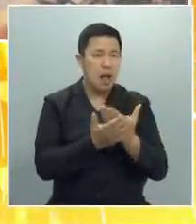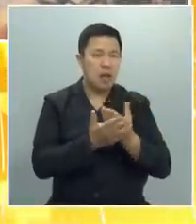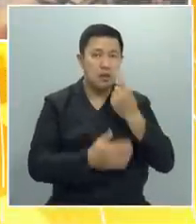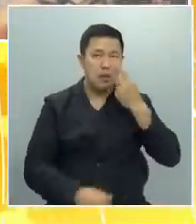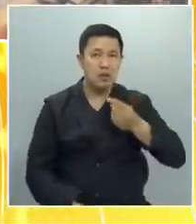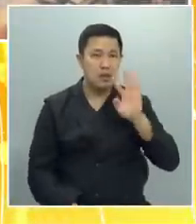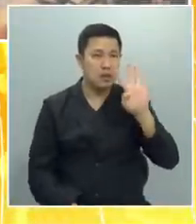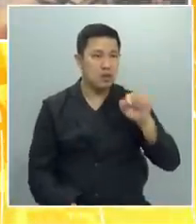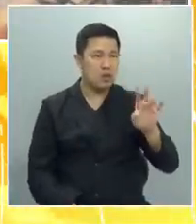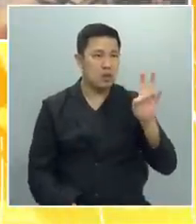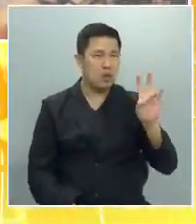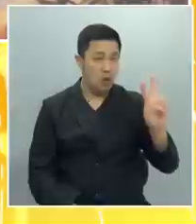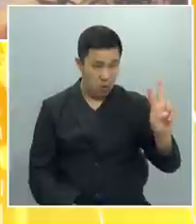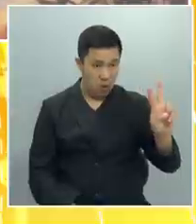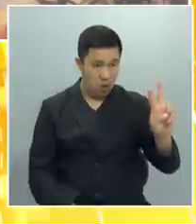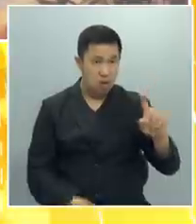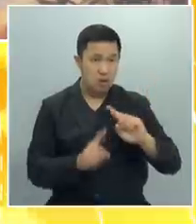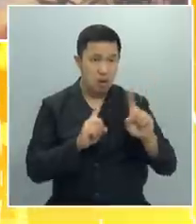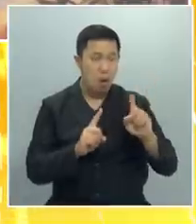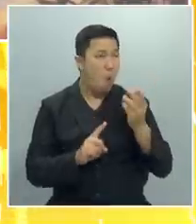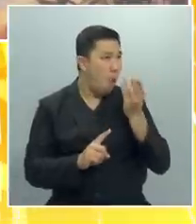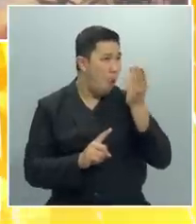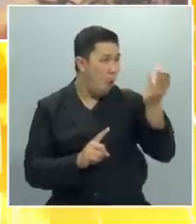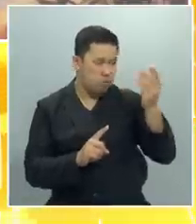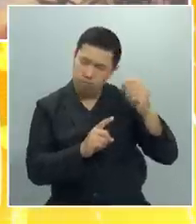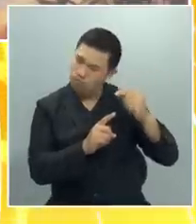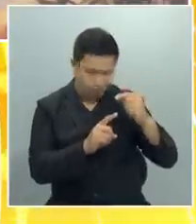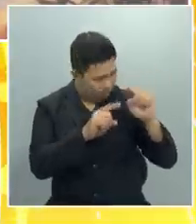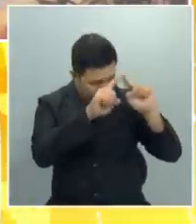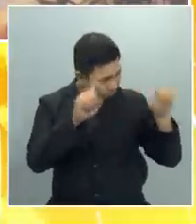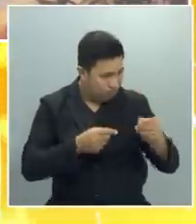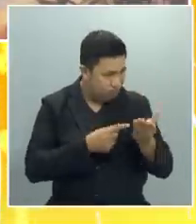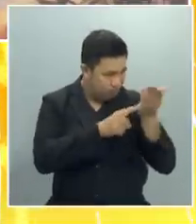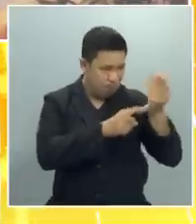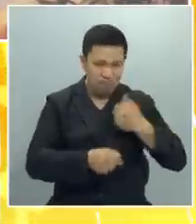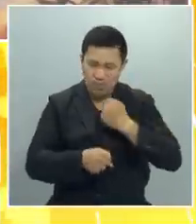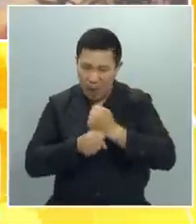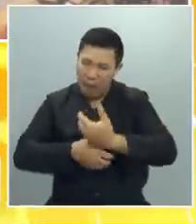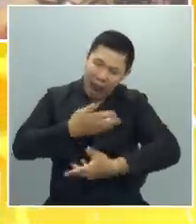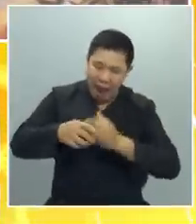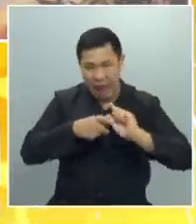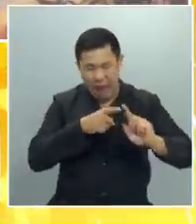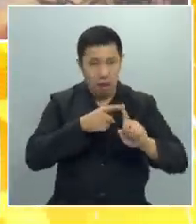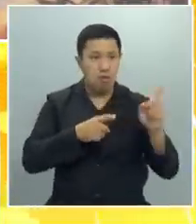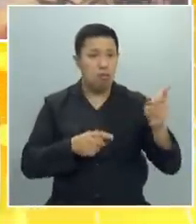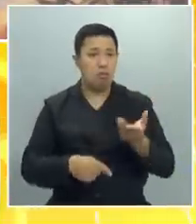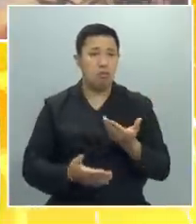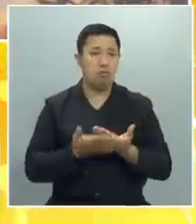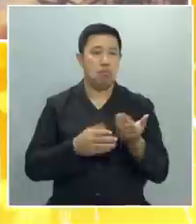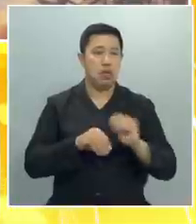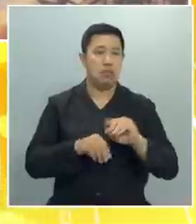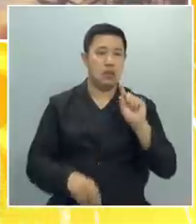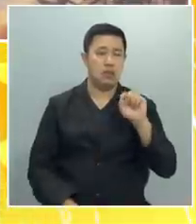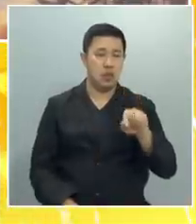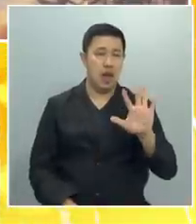4บาท 72สตางค์ต่อหน่วยแต่ถ้าไปจดขอเป็นการประกอบธุรกิจกิจการขนาดเล็กขนาดกลางก็จะขึ้นมา 20.5%